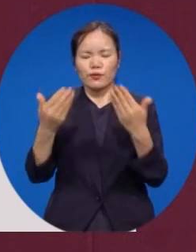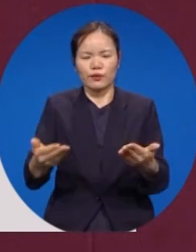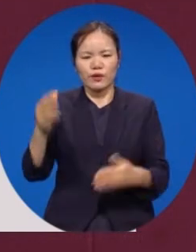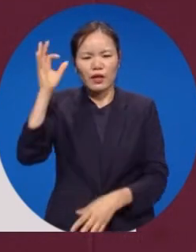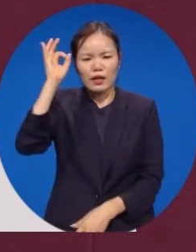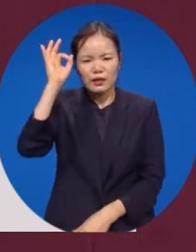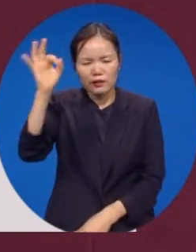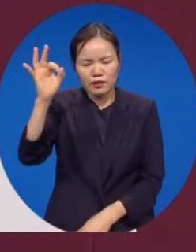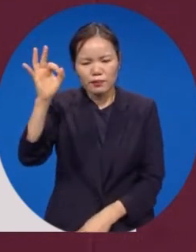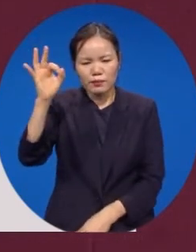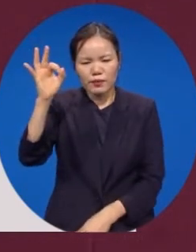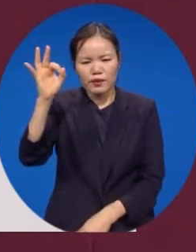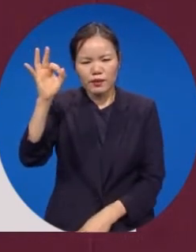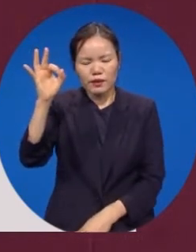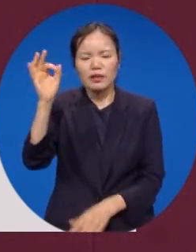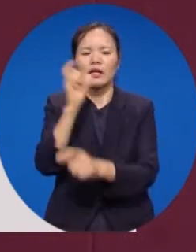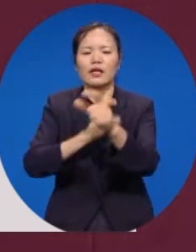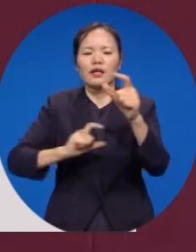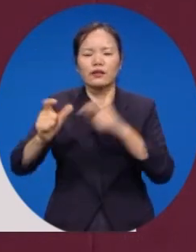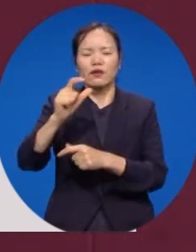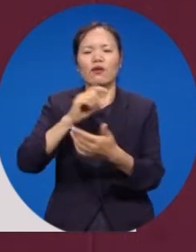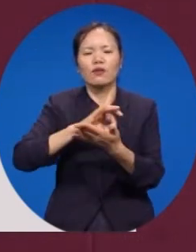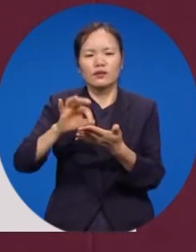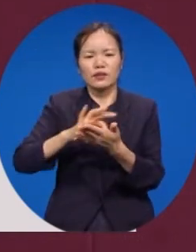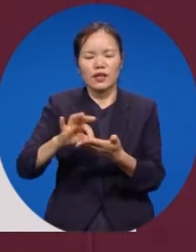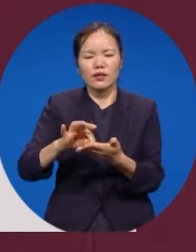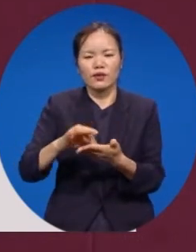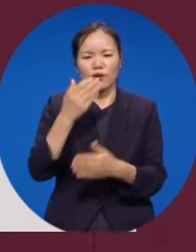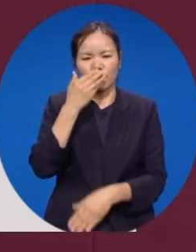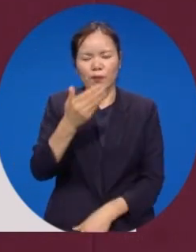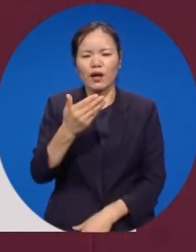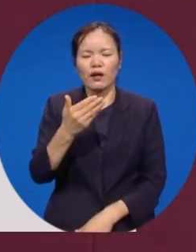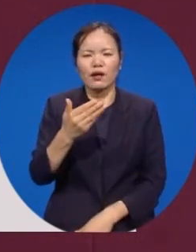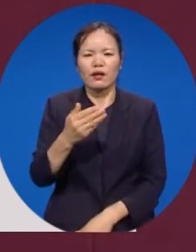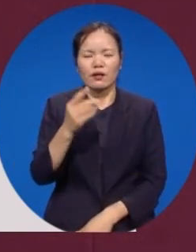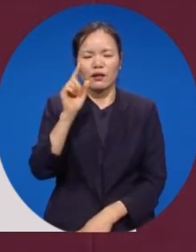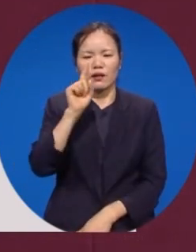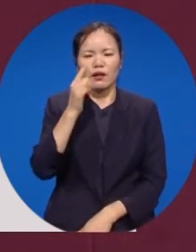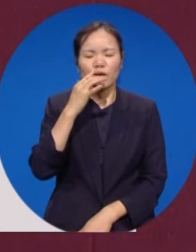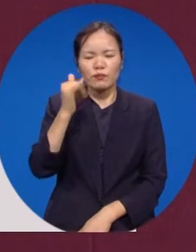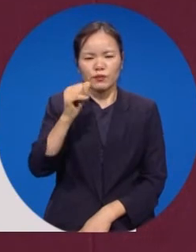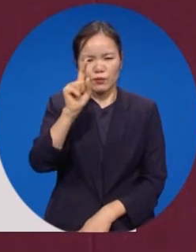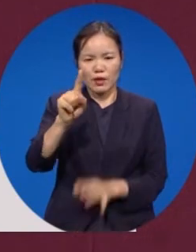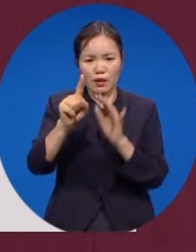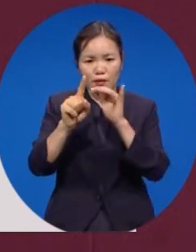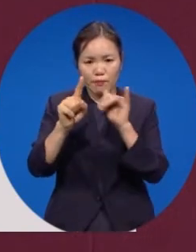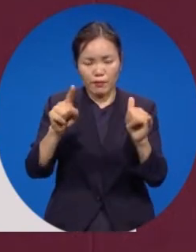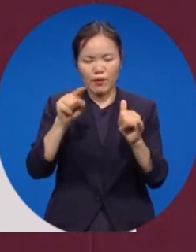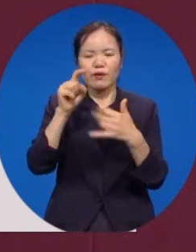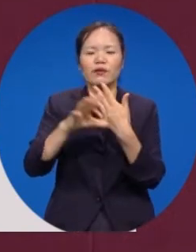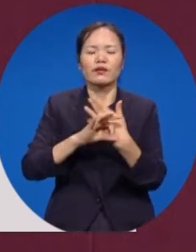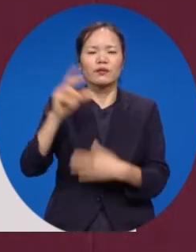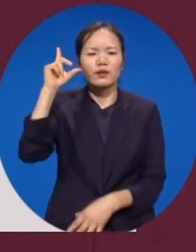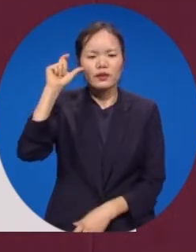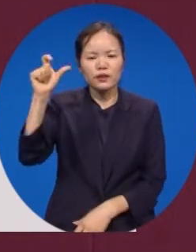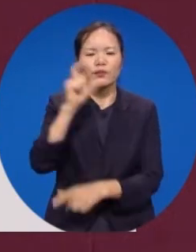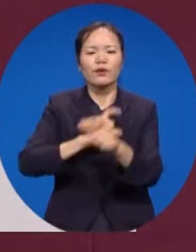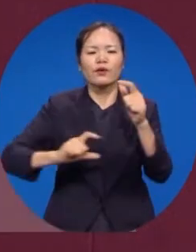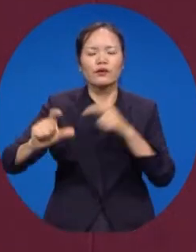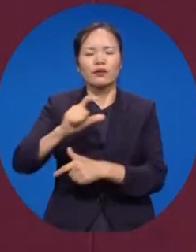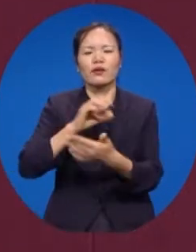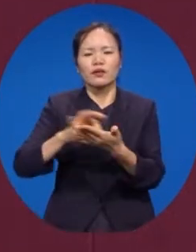10일을 추가로도 사용할 수 있게 하고 한 부모 근로자는 15일을 추가로